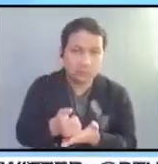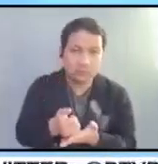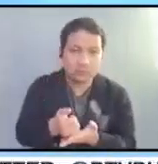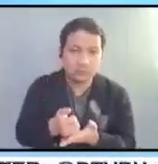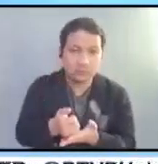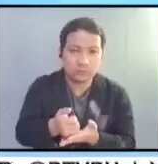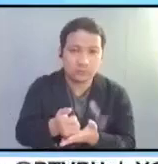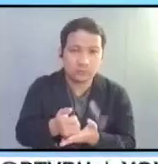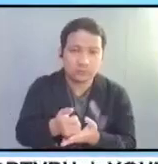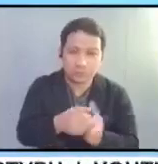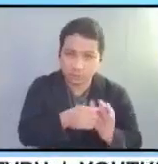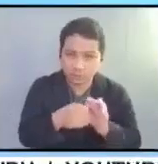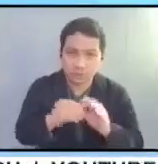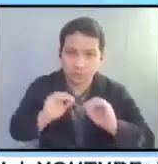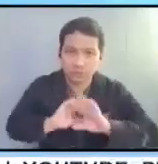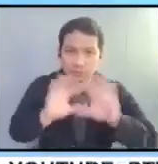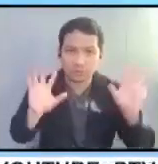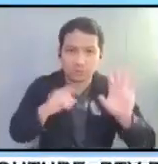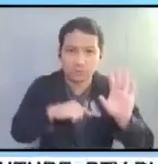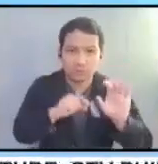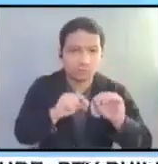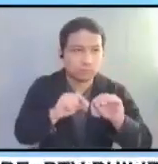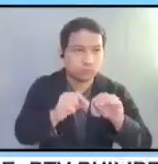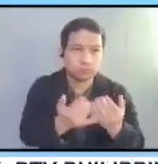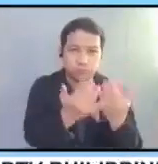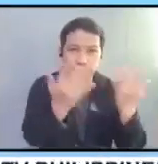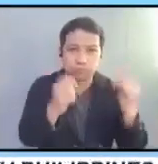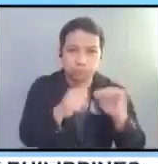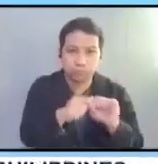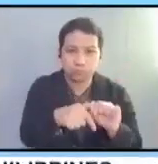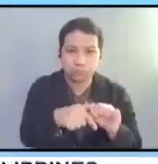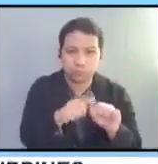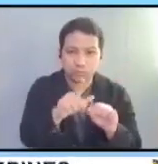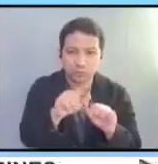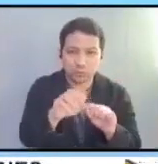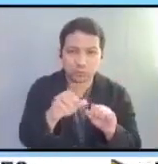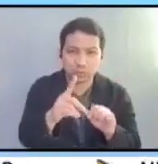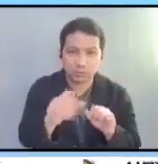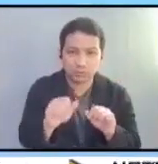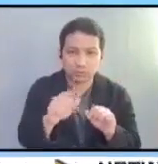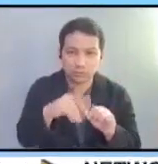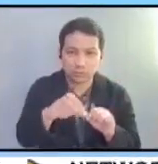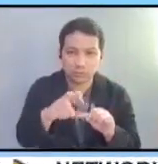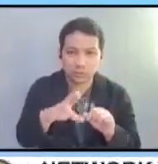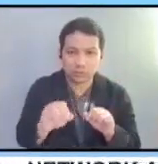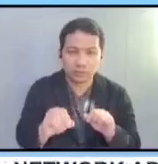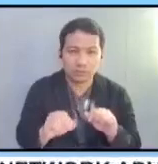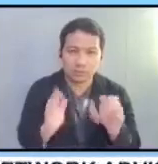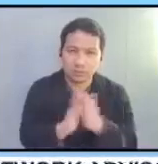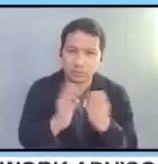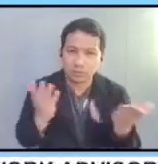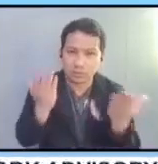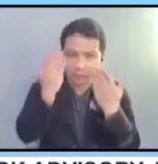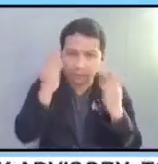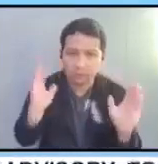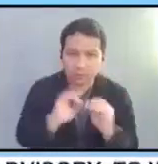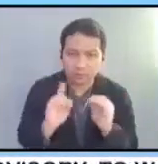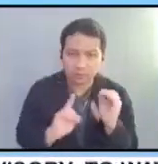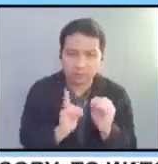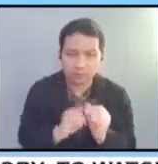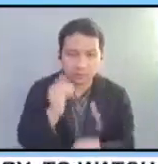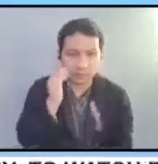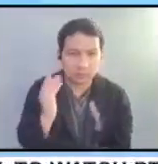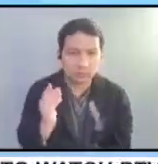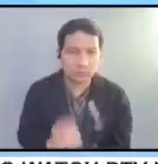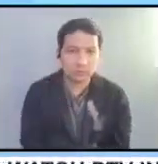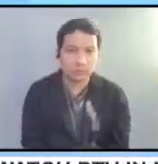Sumiklab ang apoy sa bahay ng isang Lando pedrera pero hindi pa matukoy kung paano ito nagsimula base naman sa tantya